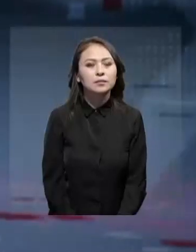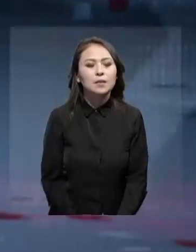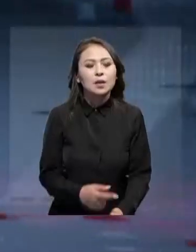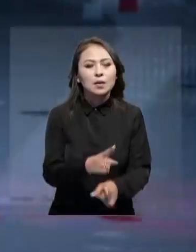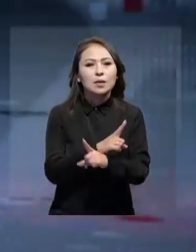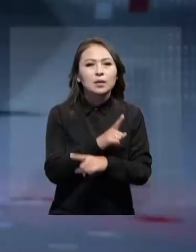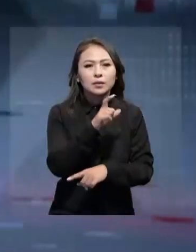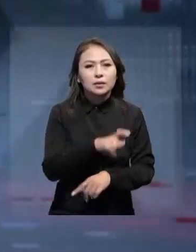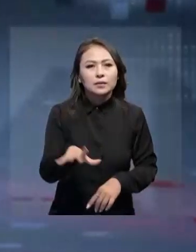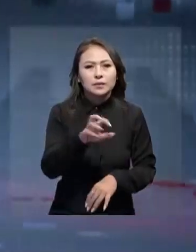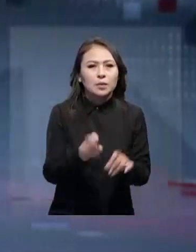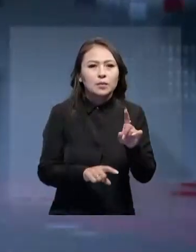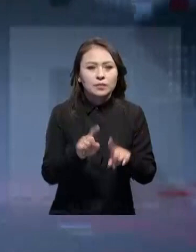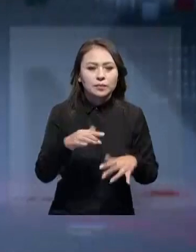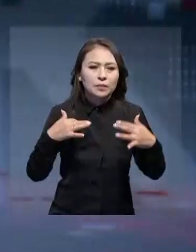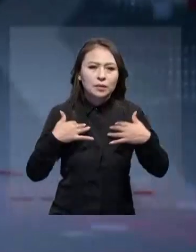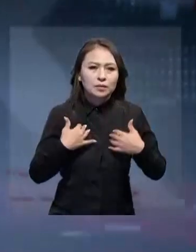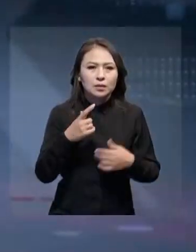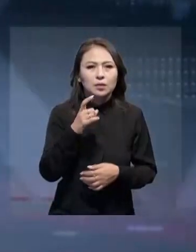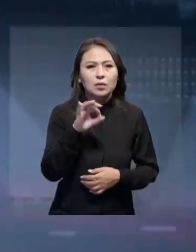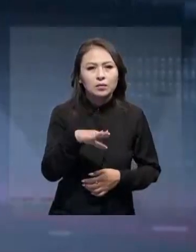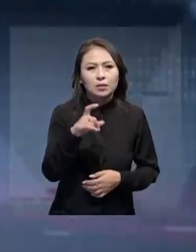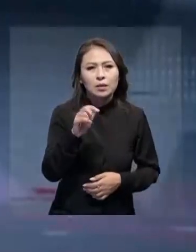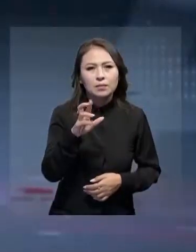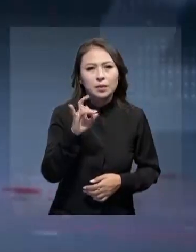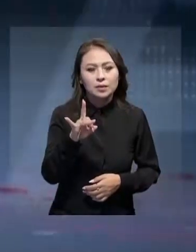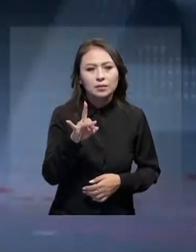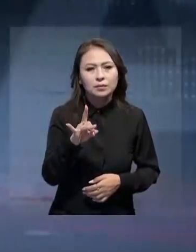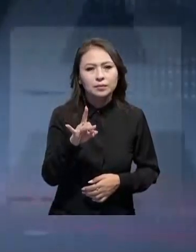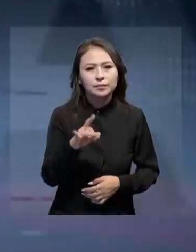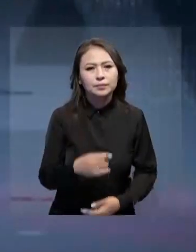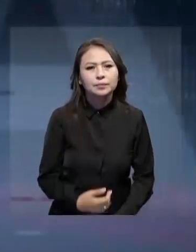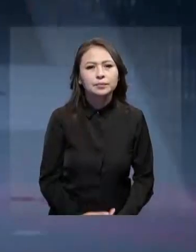Қаза тапқандардың жақындары мен отбасына хабар агенттігі атынан қайғырып көңіл айтамыз.